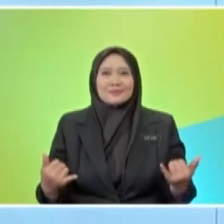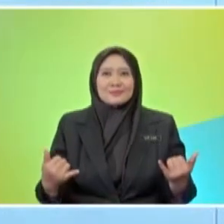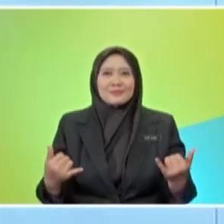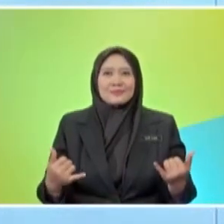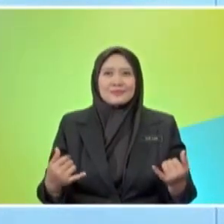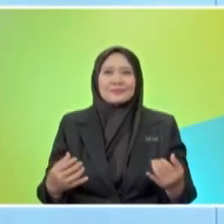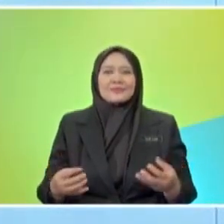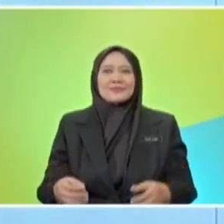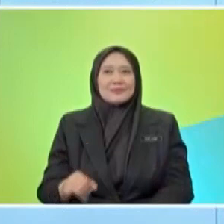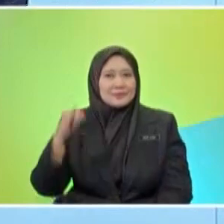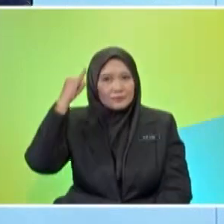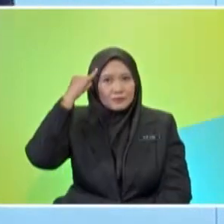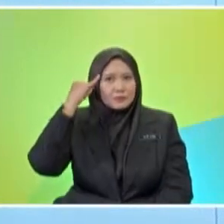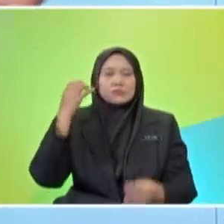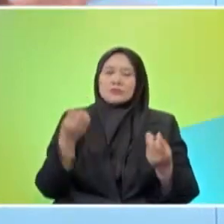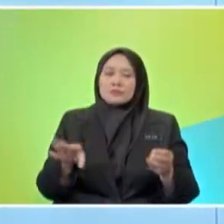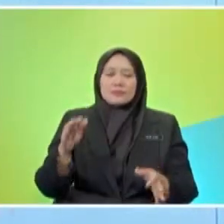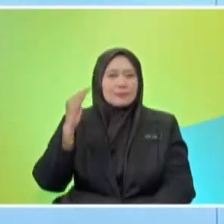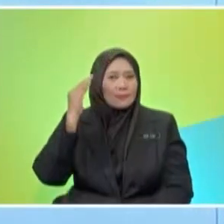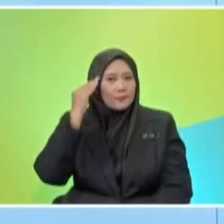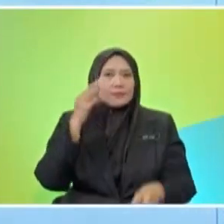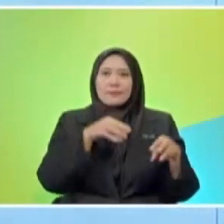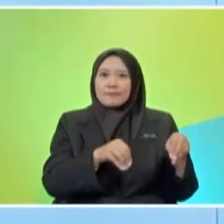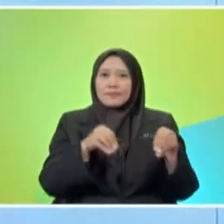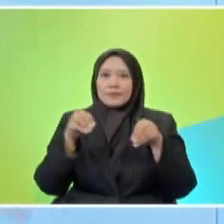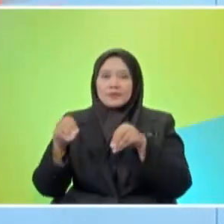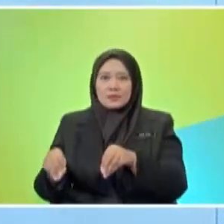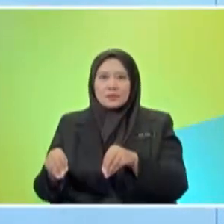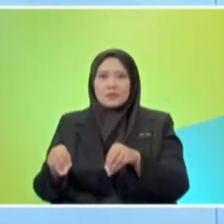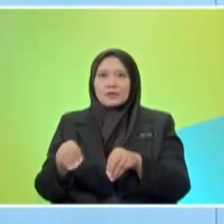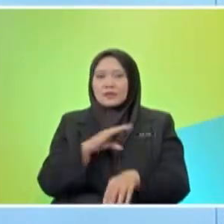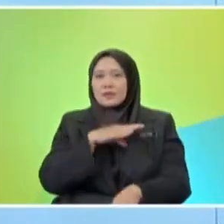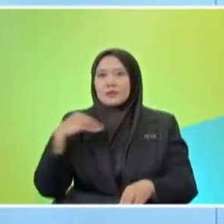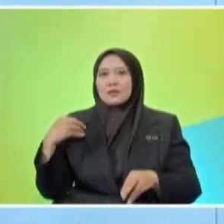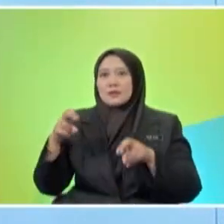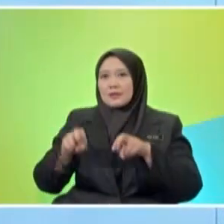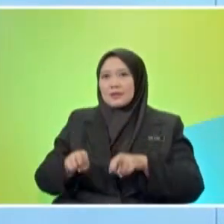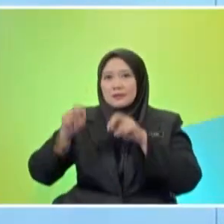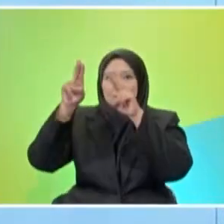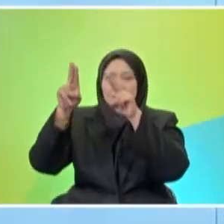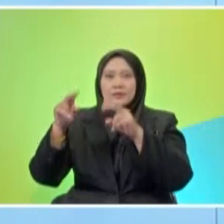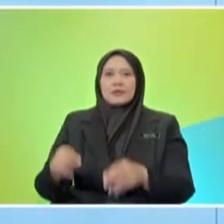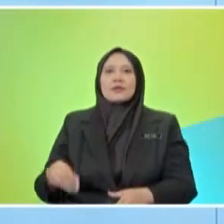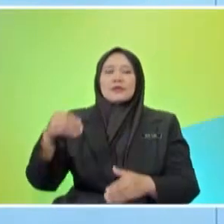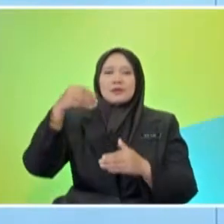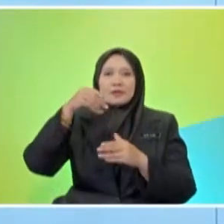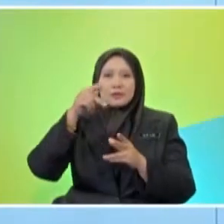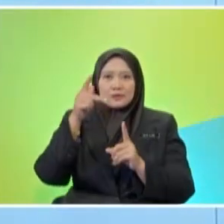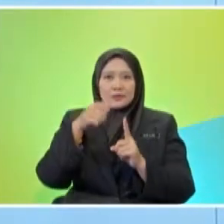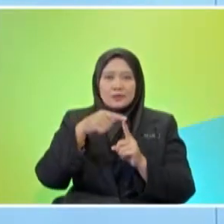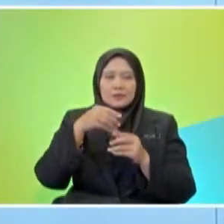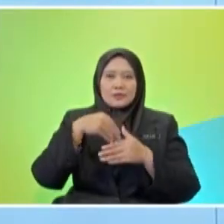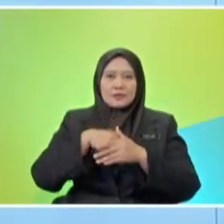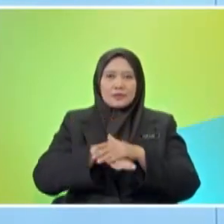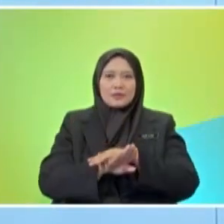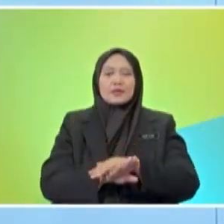dah tahu cara untuk kita pindahkan dan kita muat naik perisian ke dalam mikro pengawal. Terima kasih, cikgu,